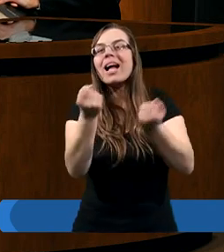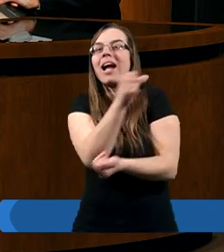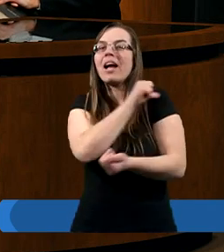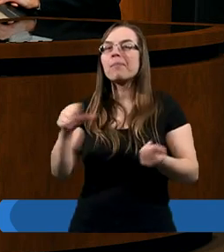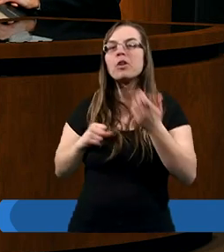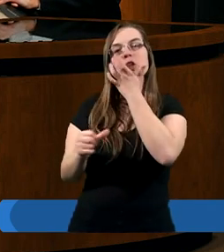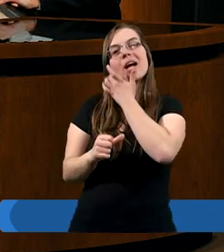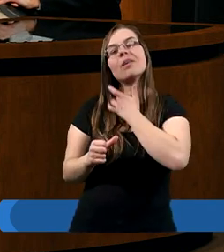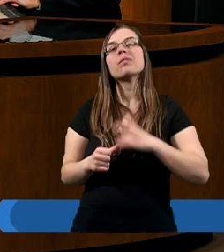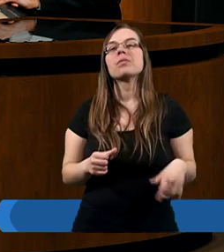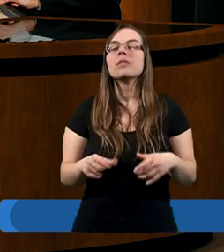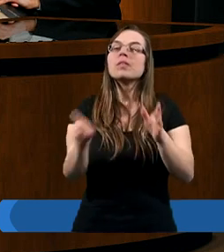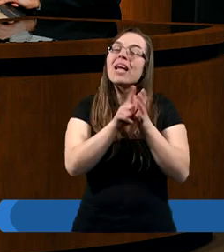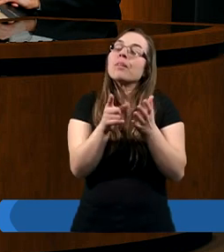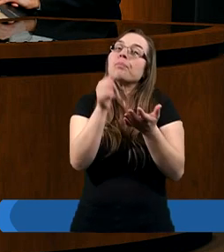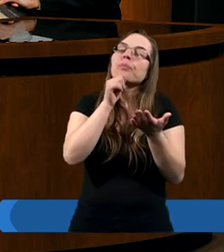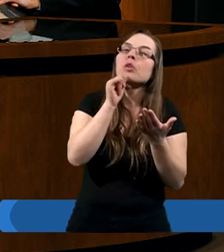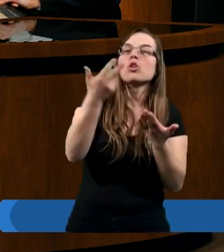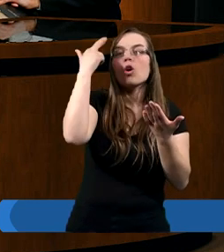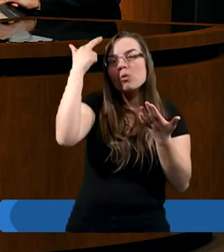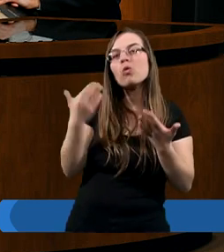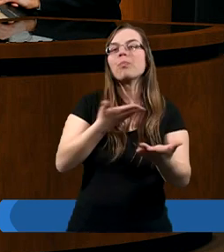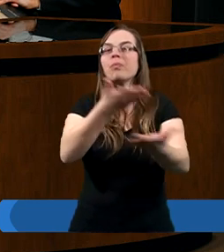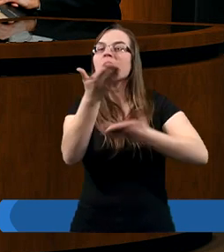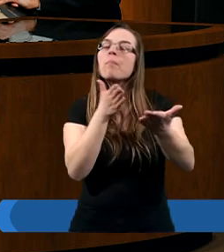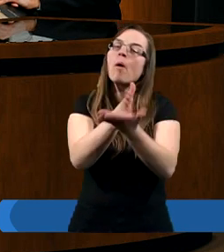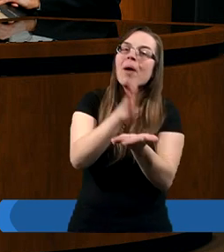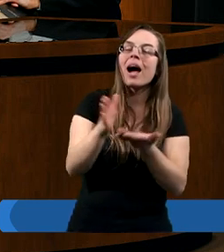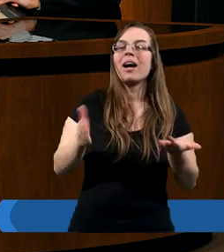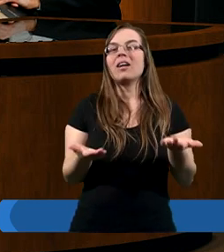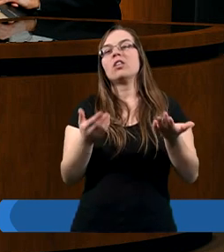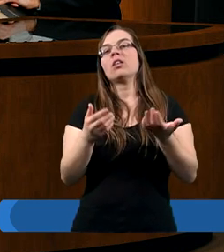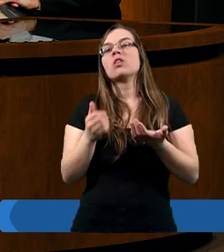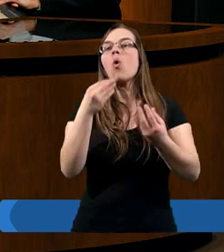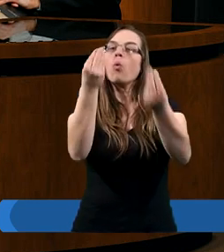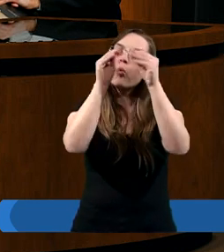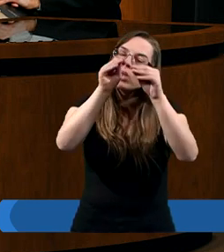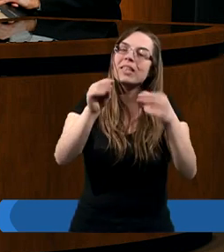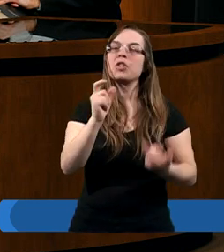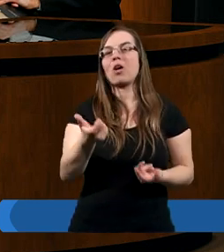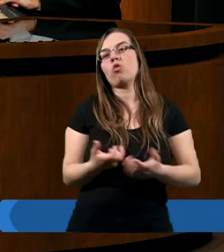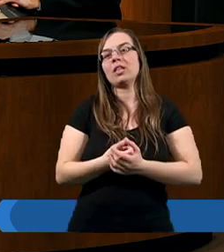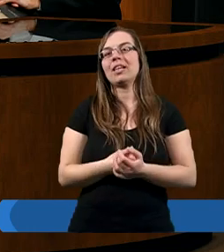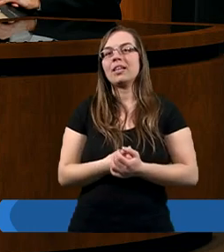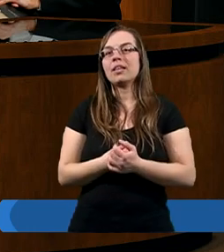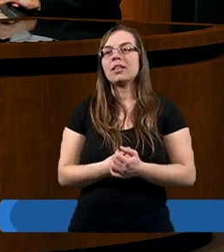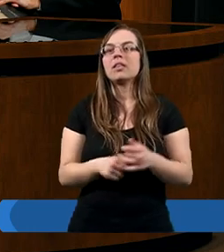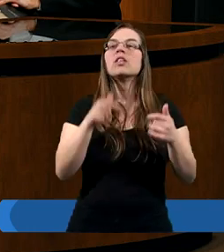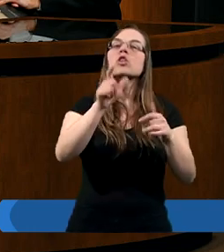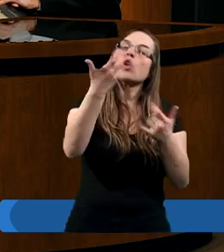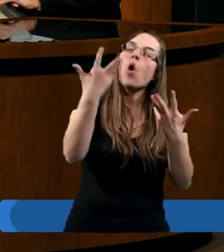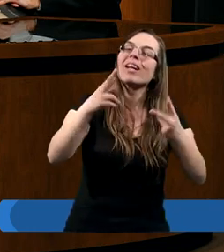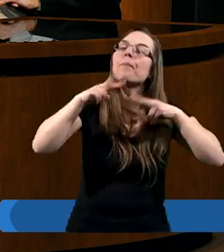powiedziałeś, podnieść go, tak? Wyrazić mu oprócz tego, co